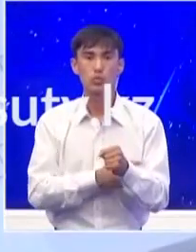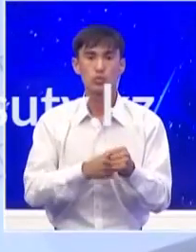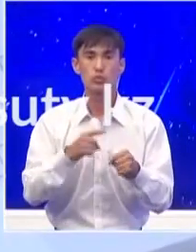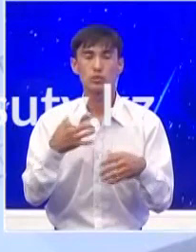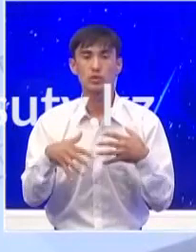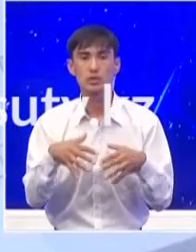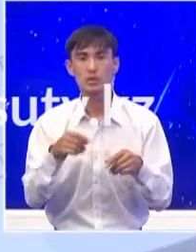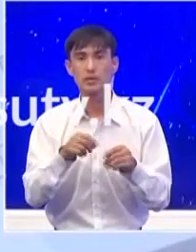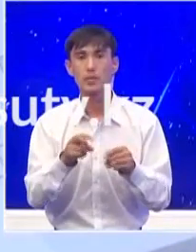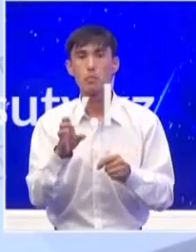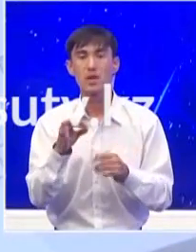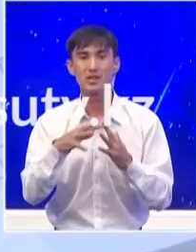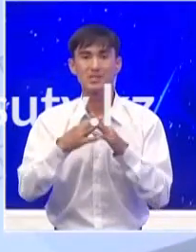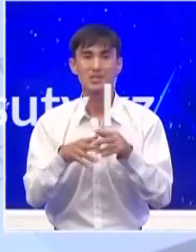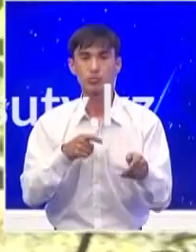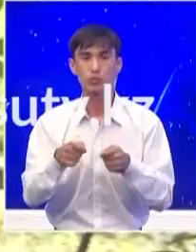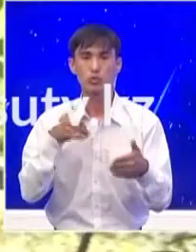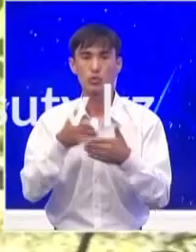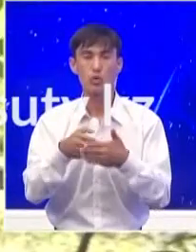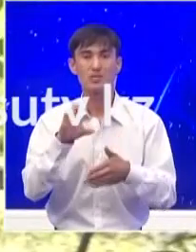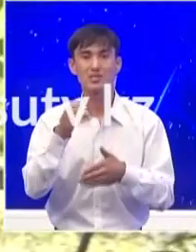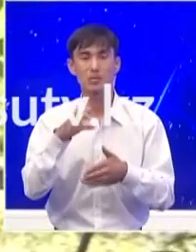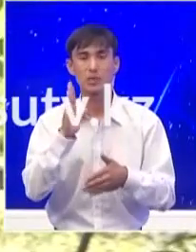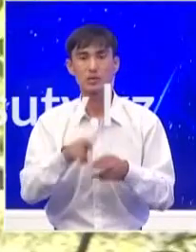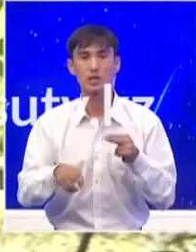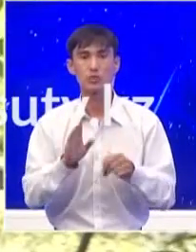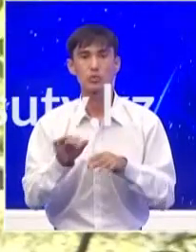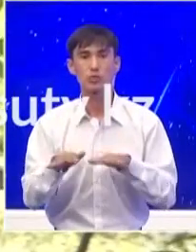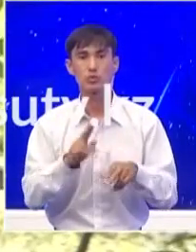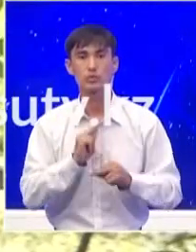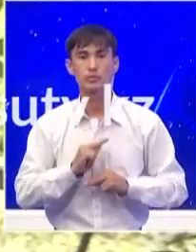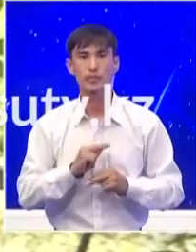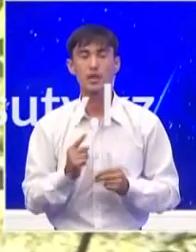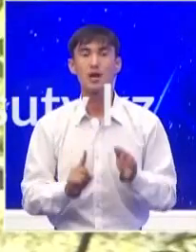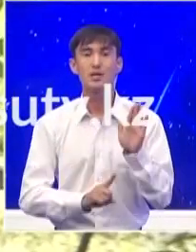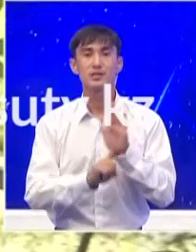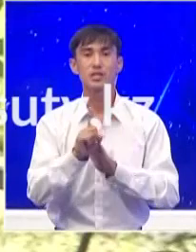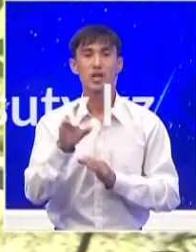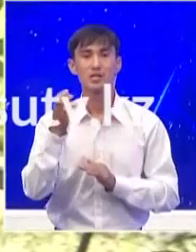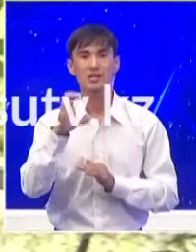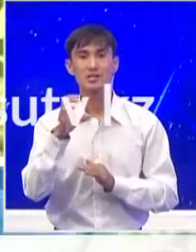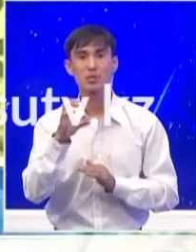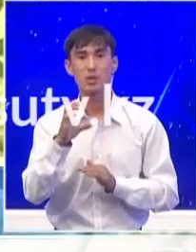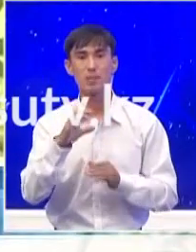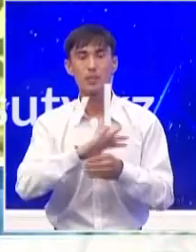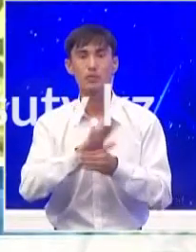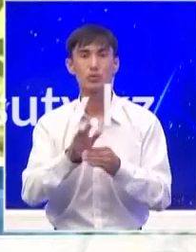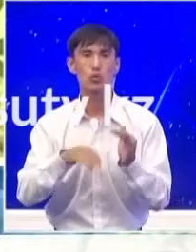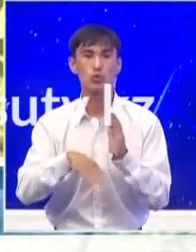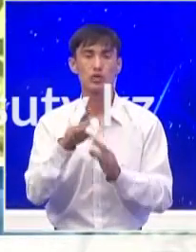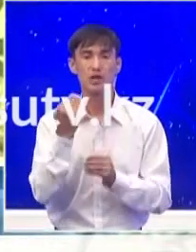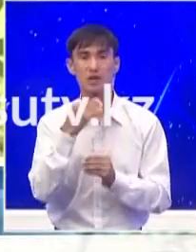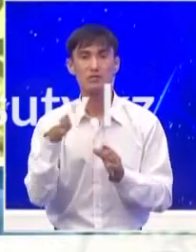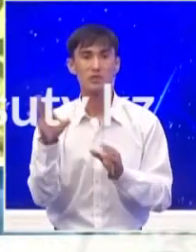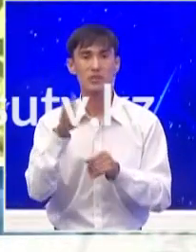провести все либерики до конца сентября мы с началом пандемии конечно же эту работу по улучшению качества по всей